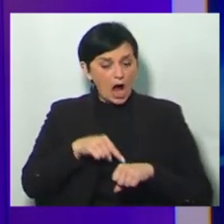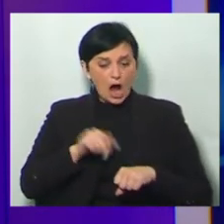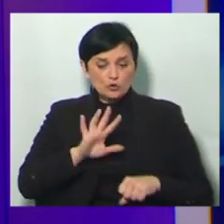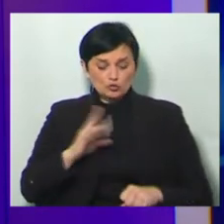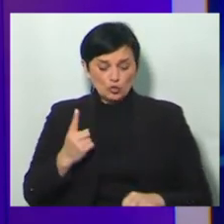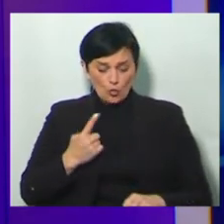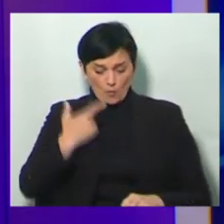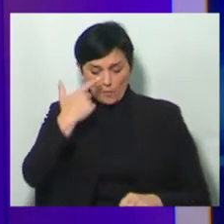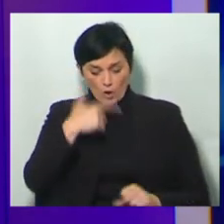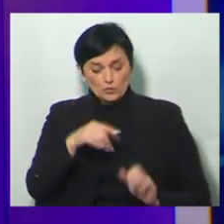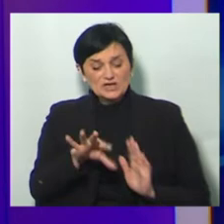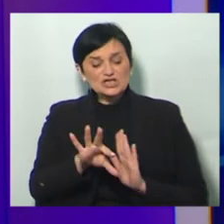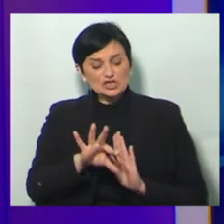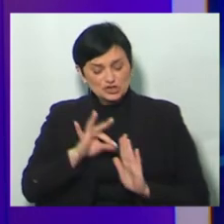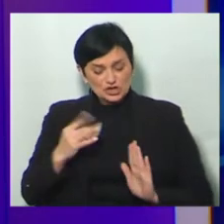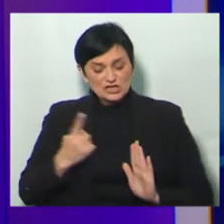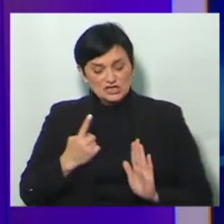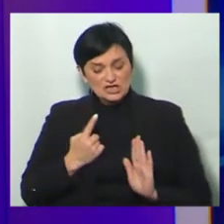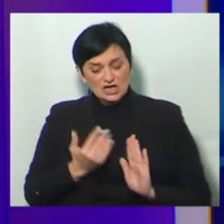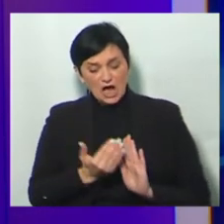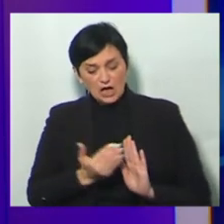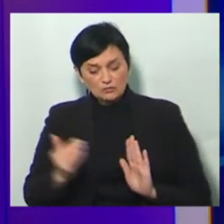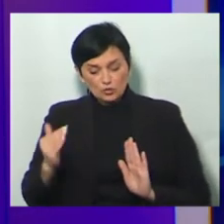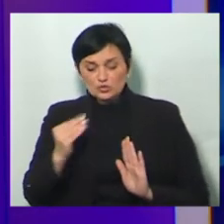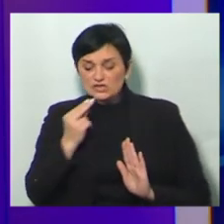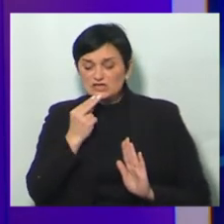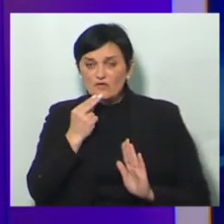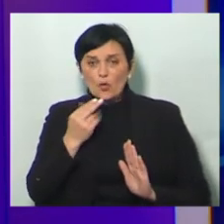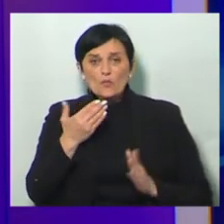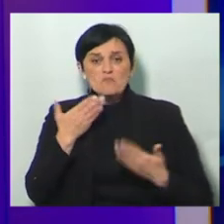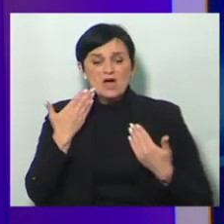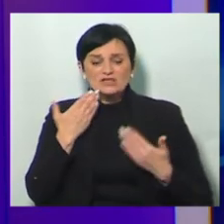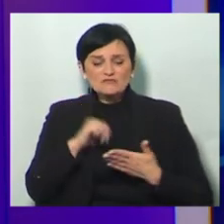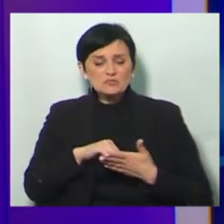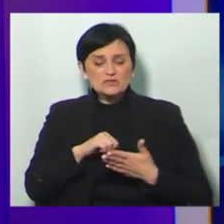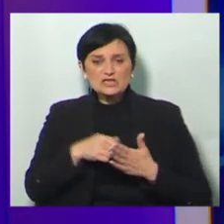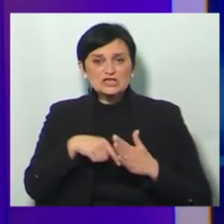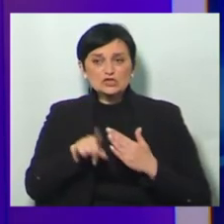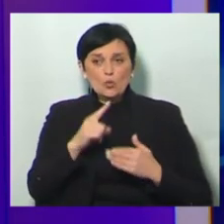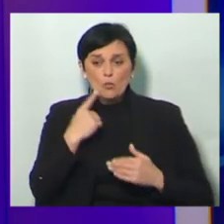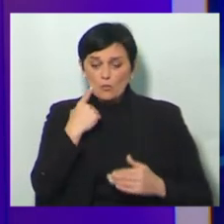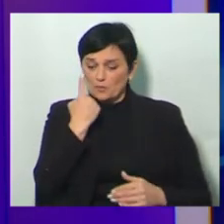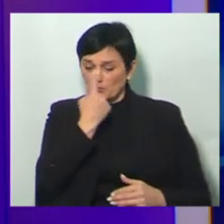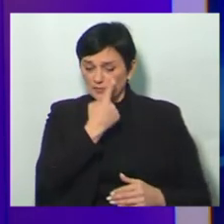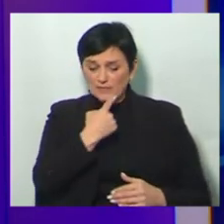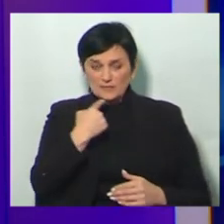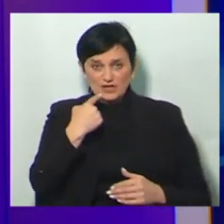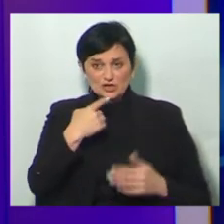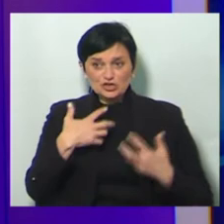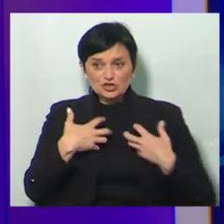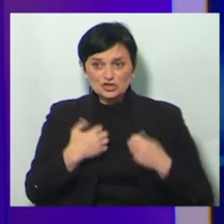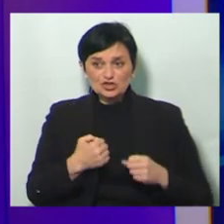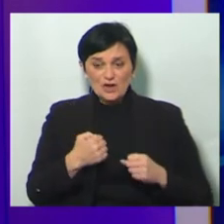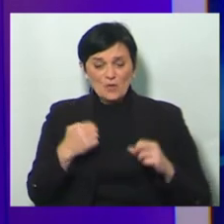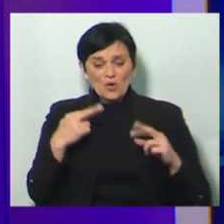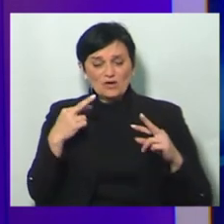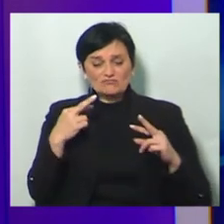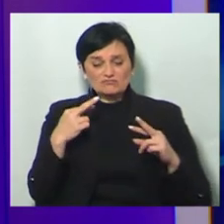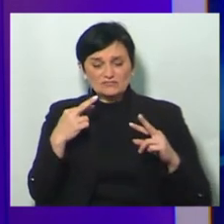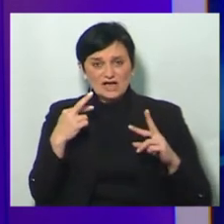მარტოობას, ირჩევს განმარტოვებას კვების პროცესში იმ მარტივი მიზეზის გამო, რომ პირისღრუს ჯანმრთელობის, პირისღრუს